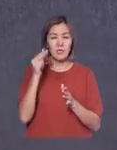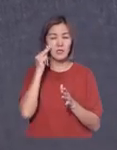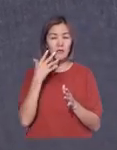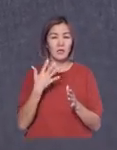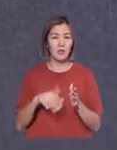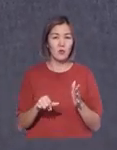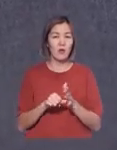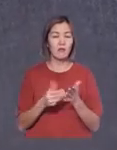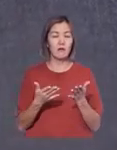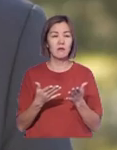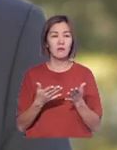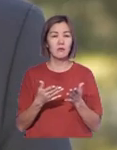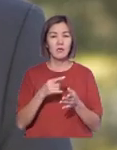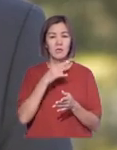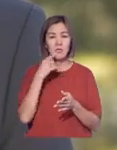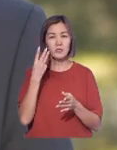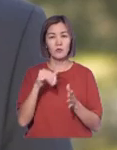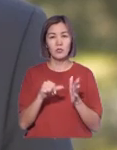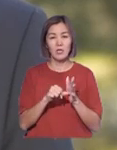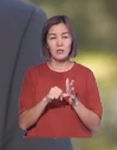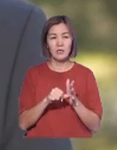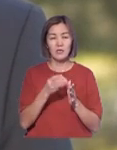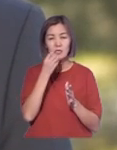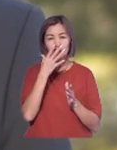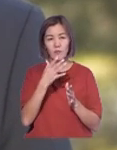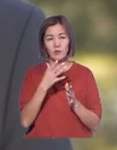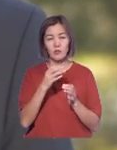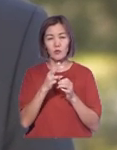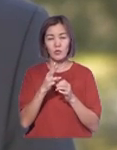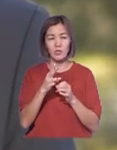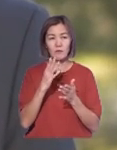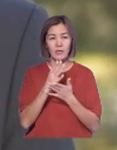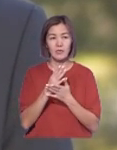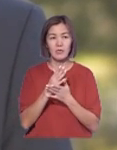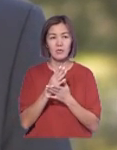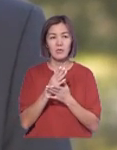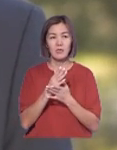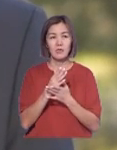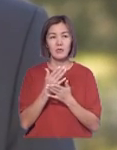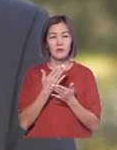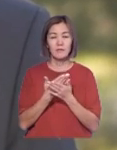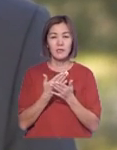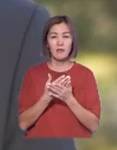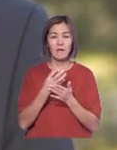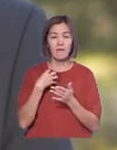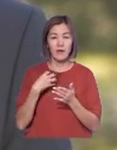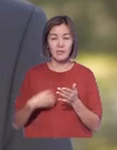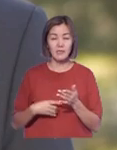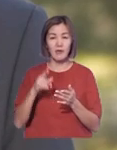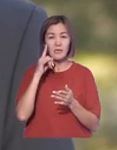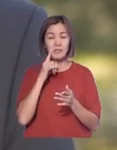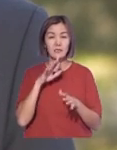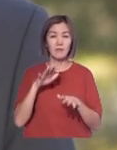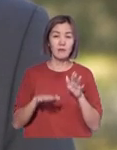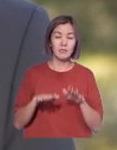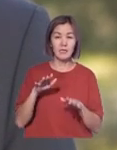56, Ресейде 36, Жапонияда 12. Бұл жердегі мысалға Францияның Қазақстанмен